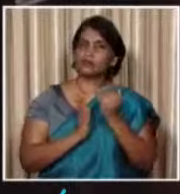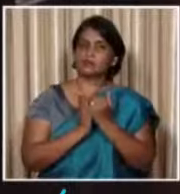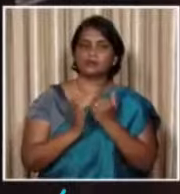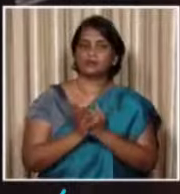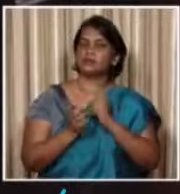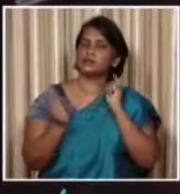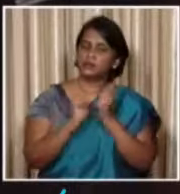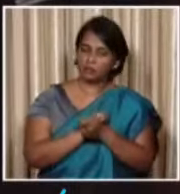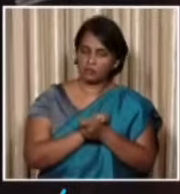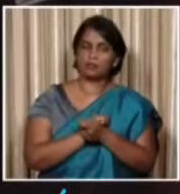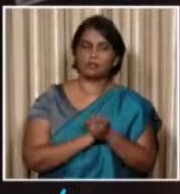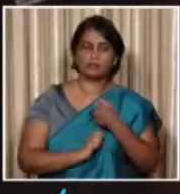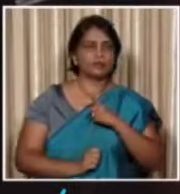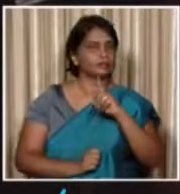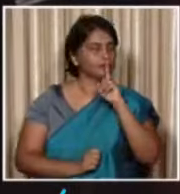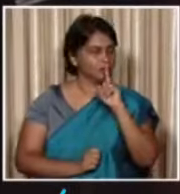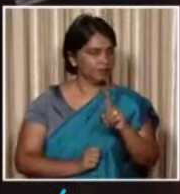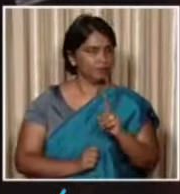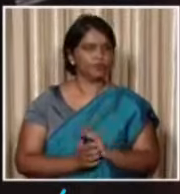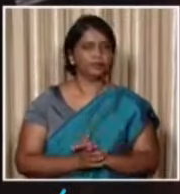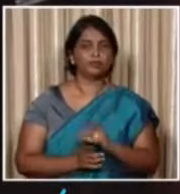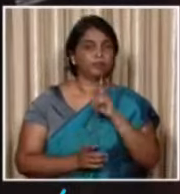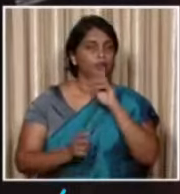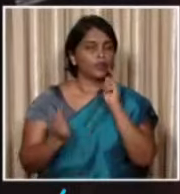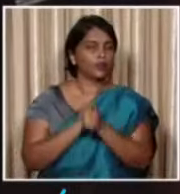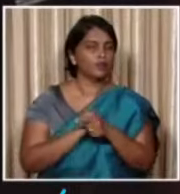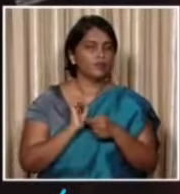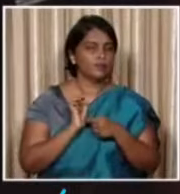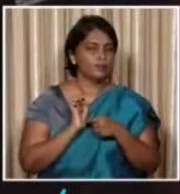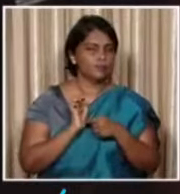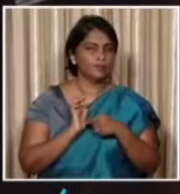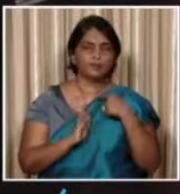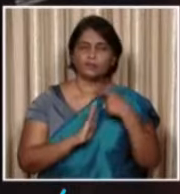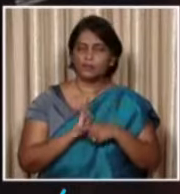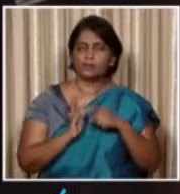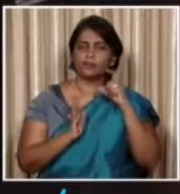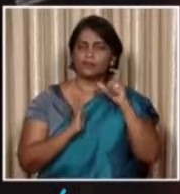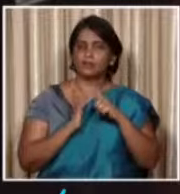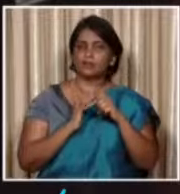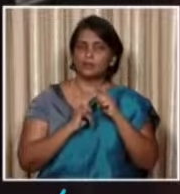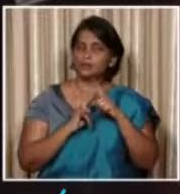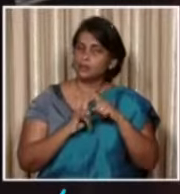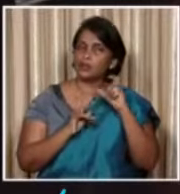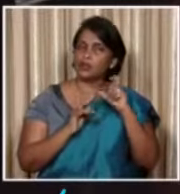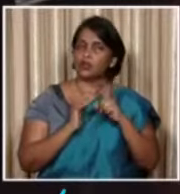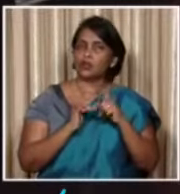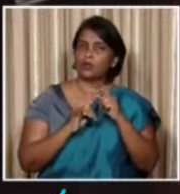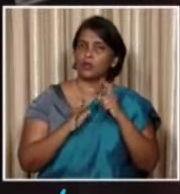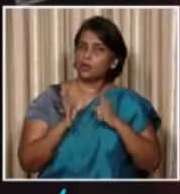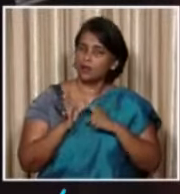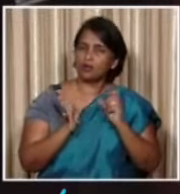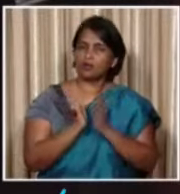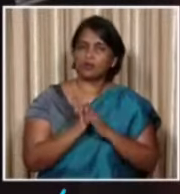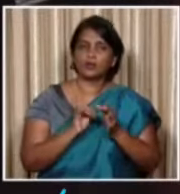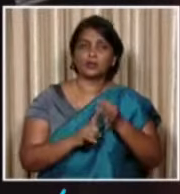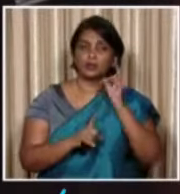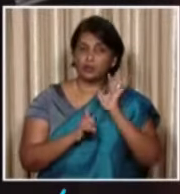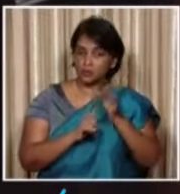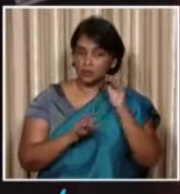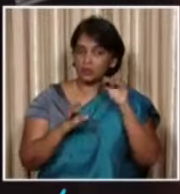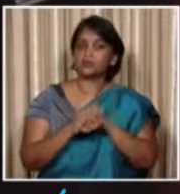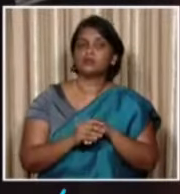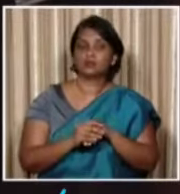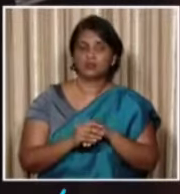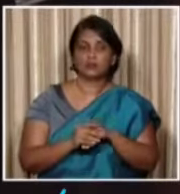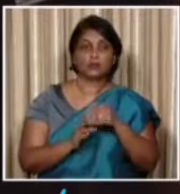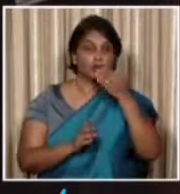වෙනසක් කරන්න. මම ඉල්ලීමක් කරන්නේ. ඒ මොකද්ද වෙනස? Merate koop kamitu ata koopayakata anikut kamitu ata sabhapathuru pat karanakota